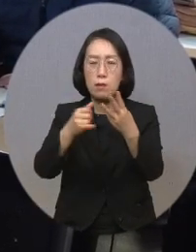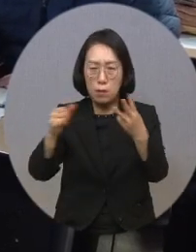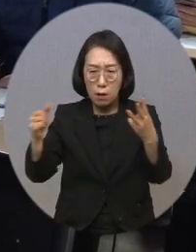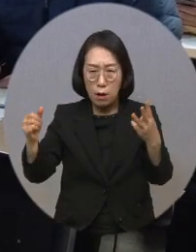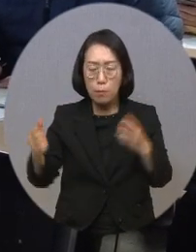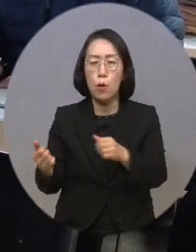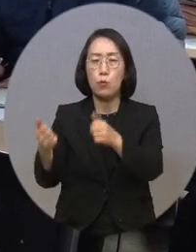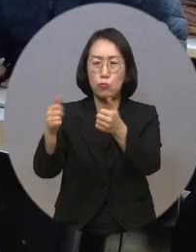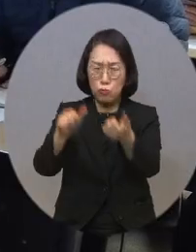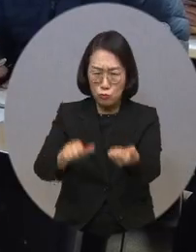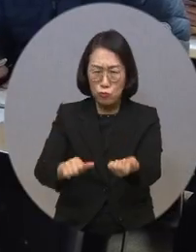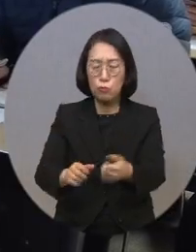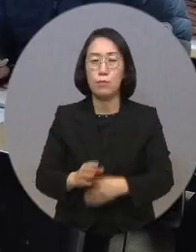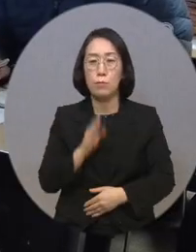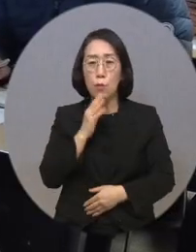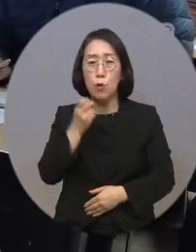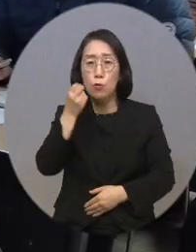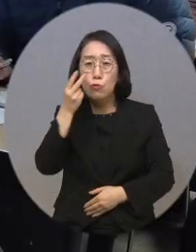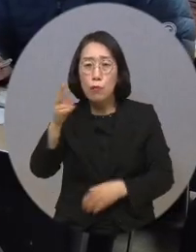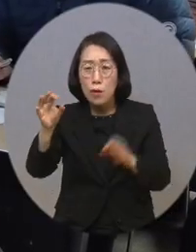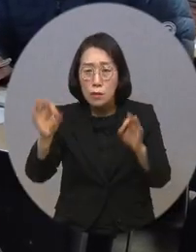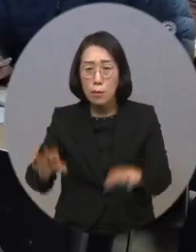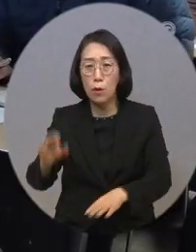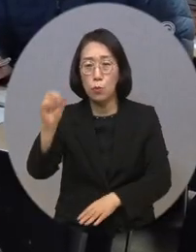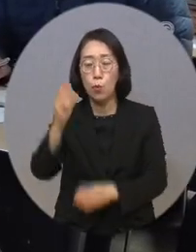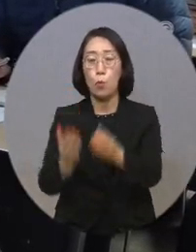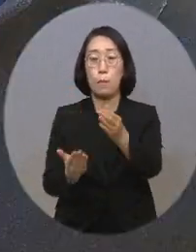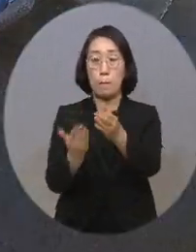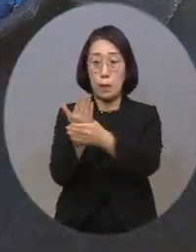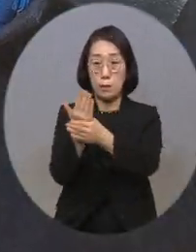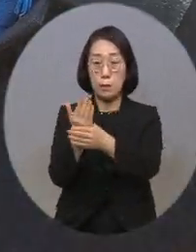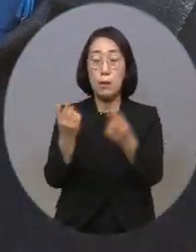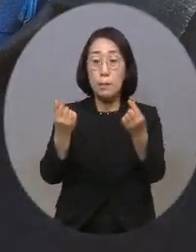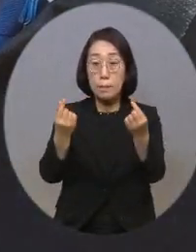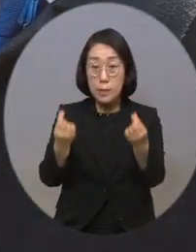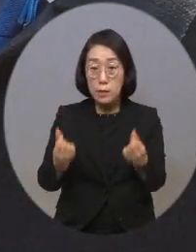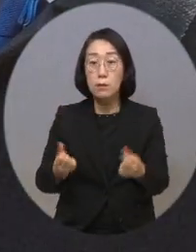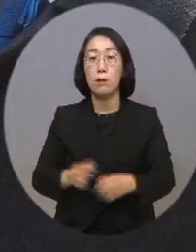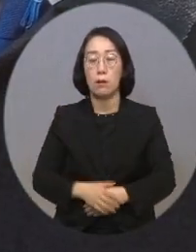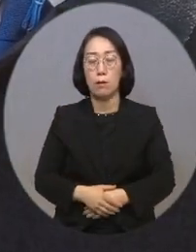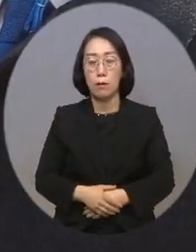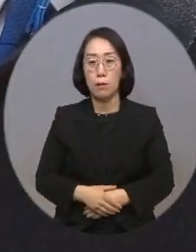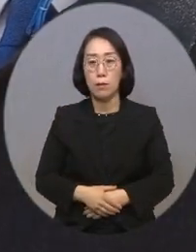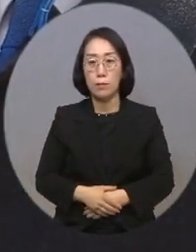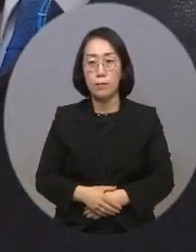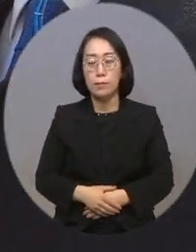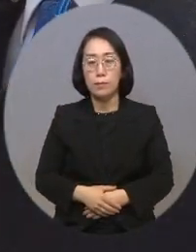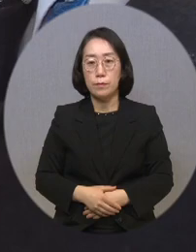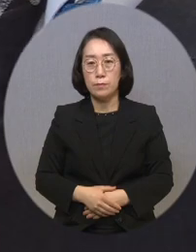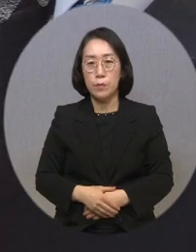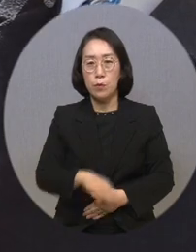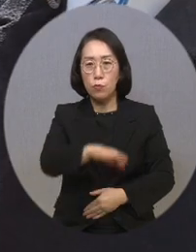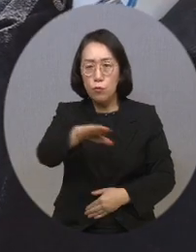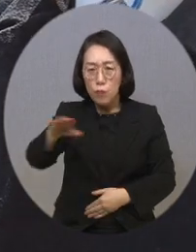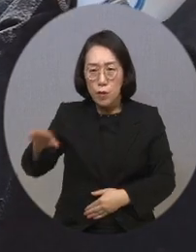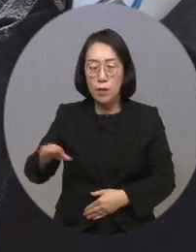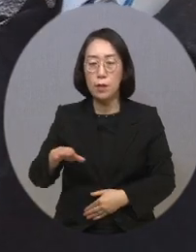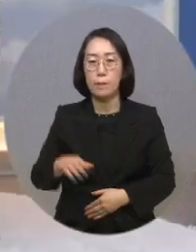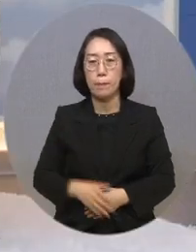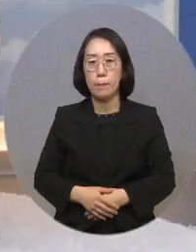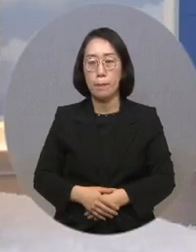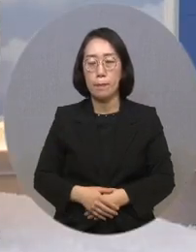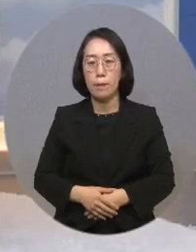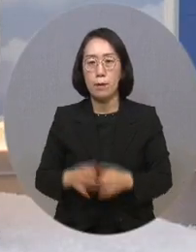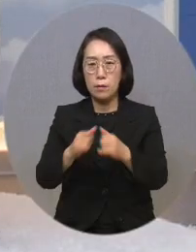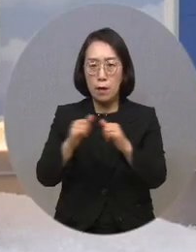사고가 있었는데 네. 불과 두 달 만에 그런 비슷한 또 사고가 발생을 해서 우리 시민들 많이